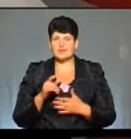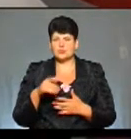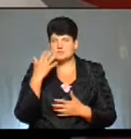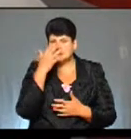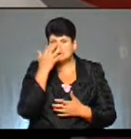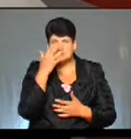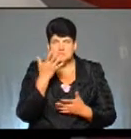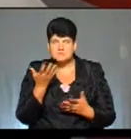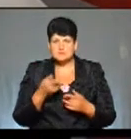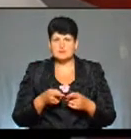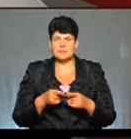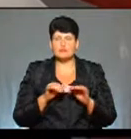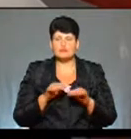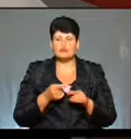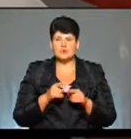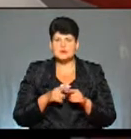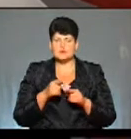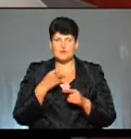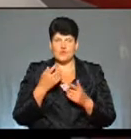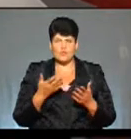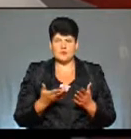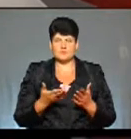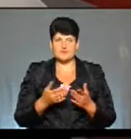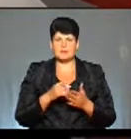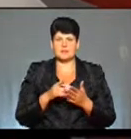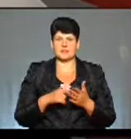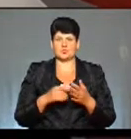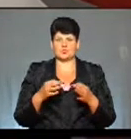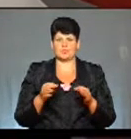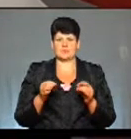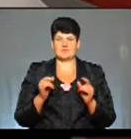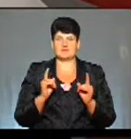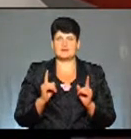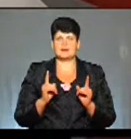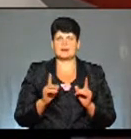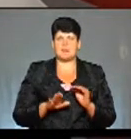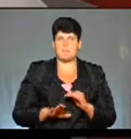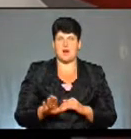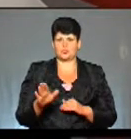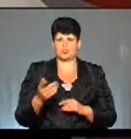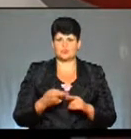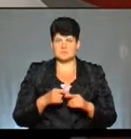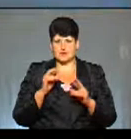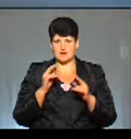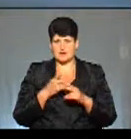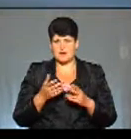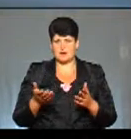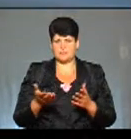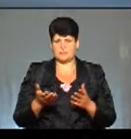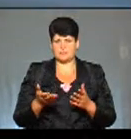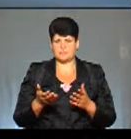незрячі. Про це взагалі не говориться. Тобто питання доступності, воно обмежується тепер пандусами тільки. Ну, це неправильно, тому